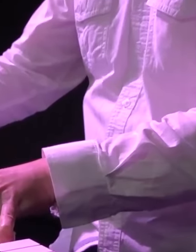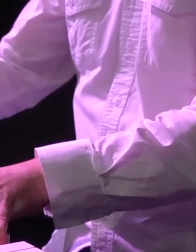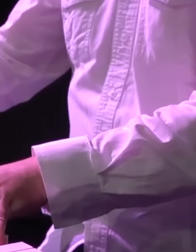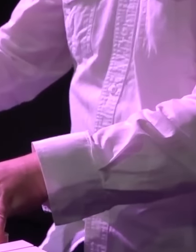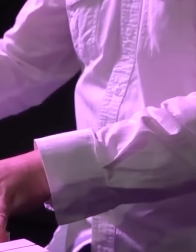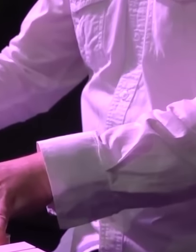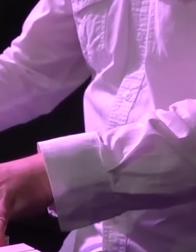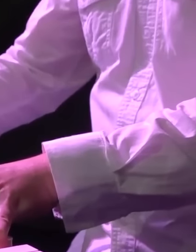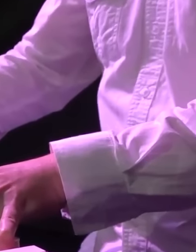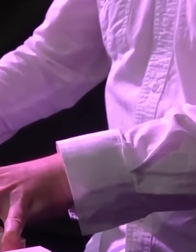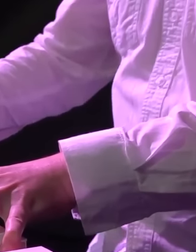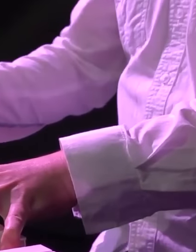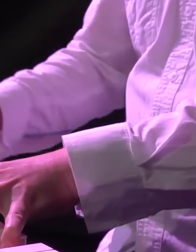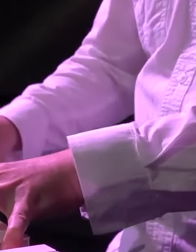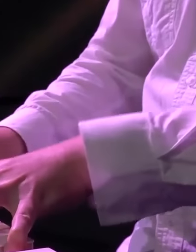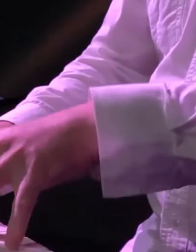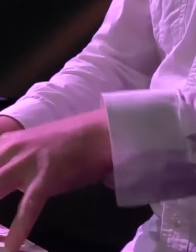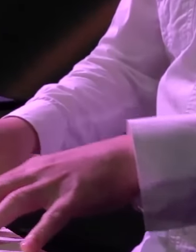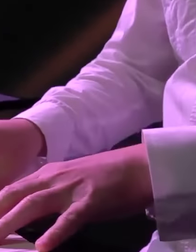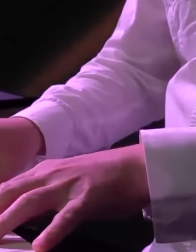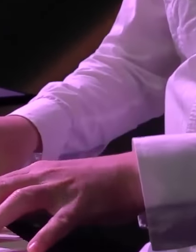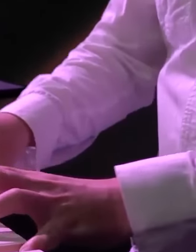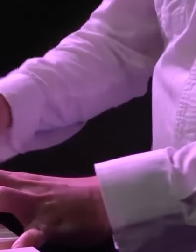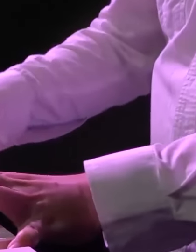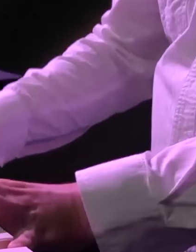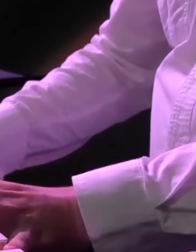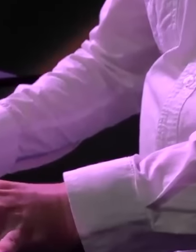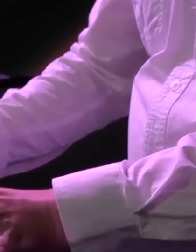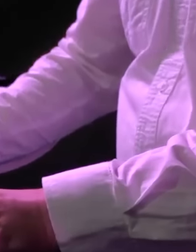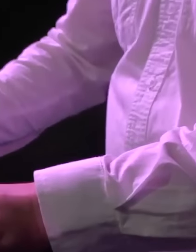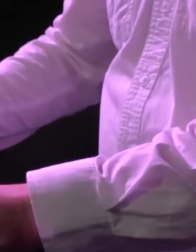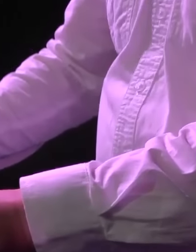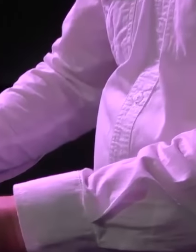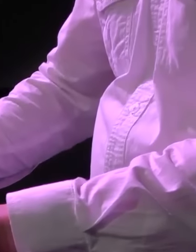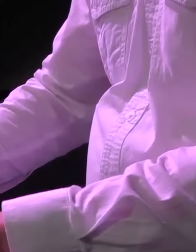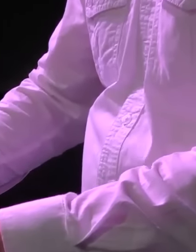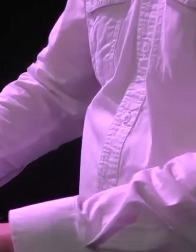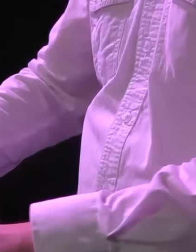Kami mau berdiam dan menyembah-Mu Tuhan. Haleluya.